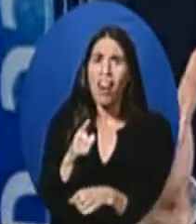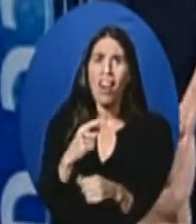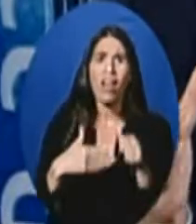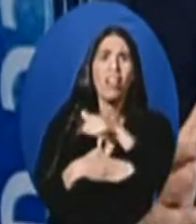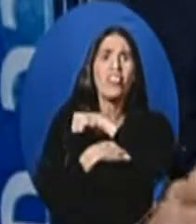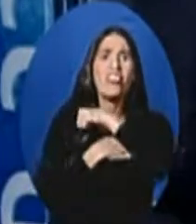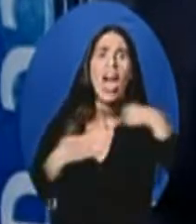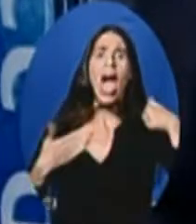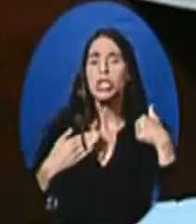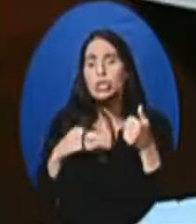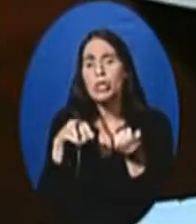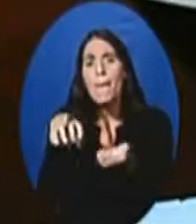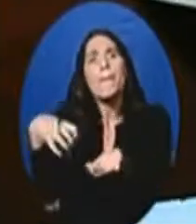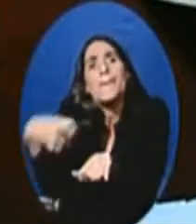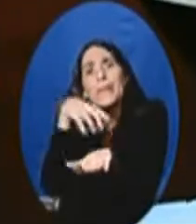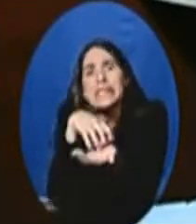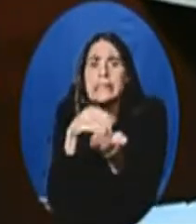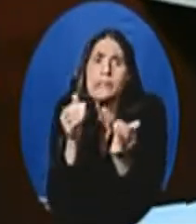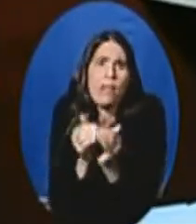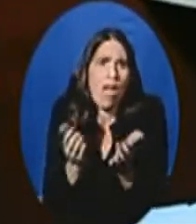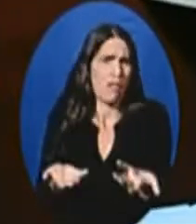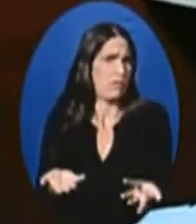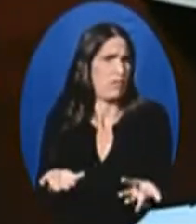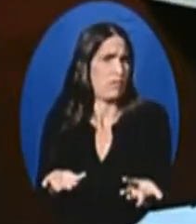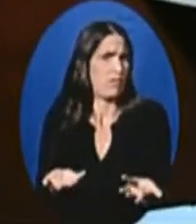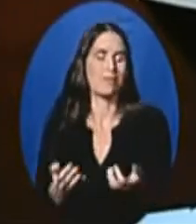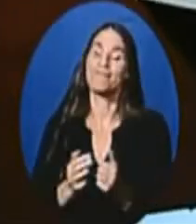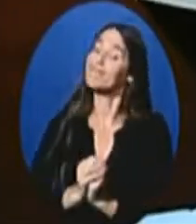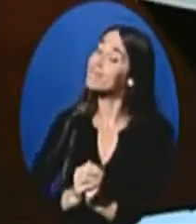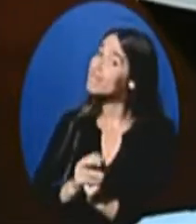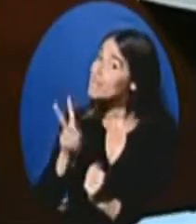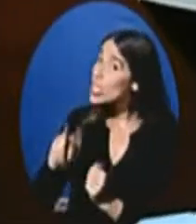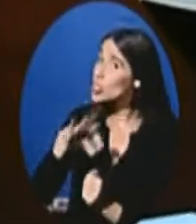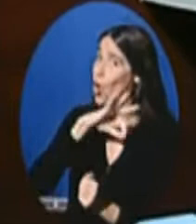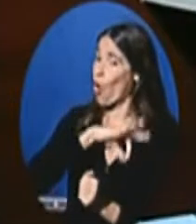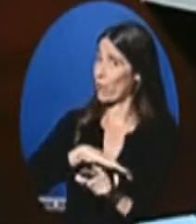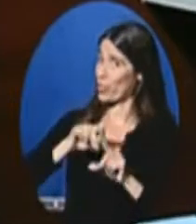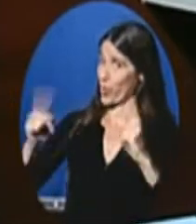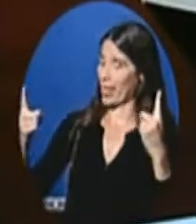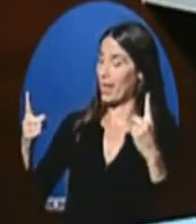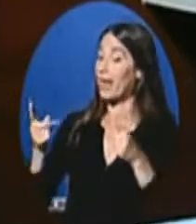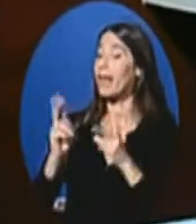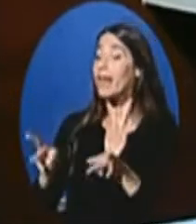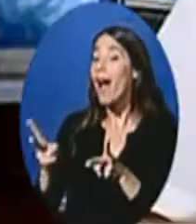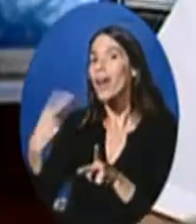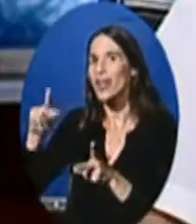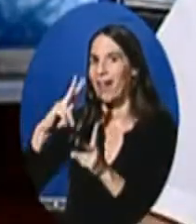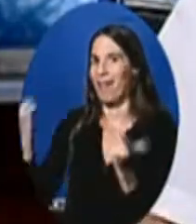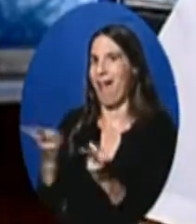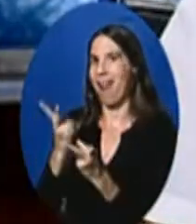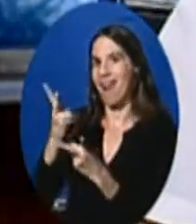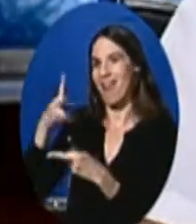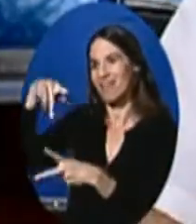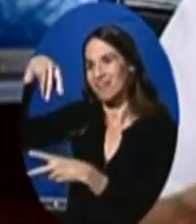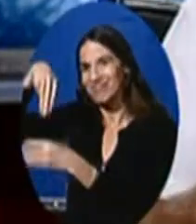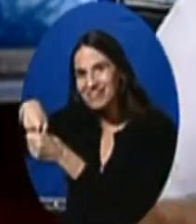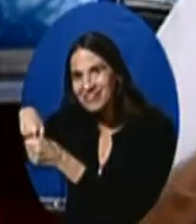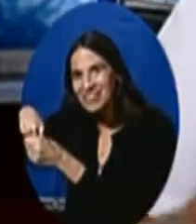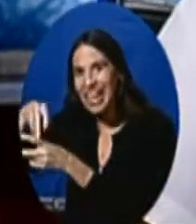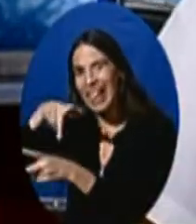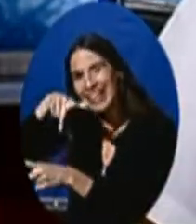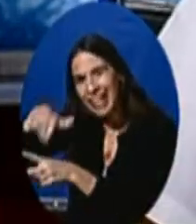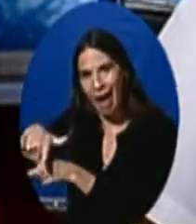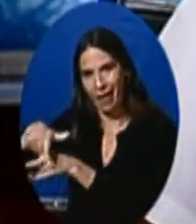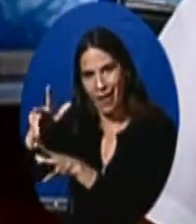אבל... קודם כל, יש פה אופי של הזירות. בעיראק יותר קל להיות מעורבים, אבל הוא לא רוצה מעורבות, אלא